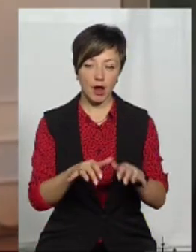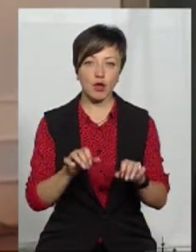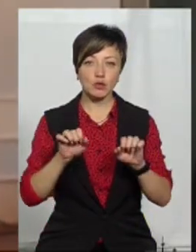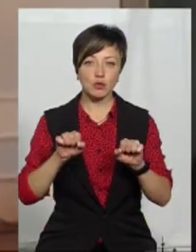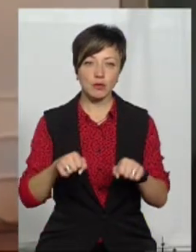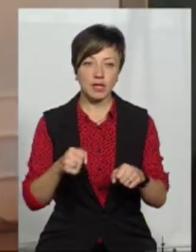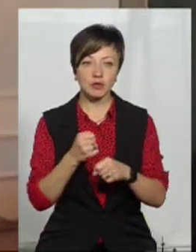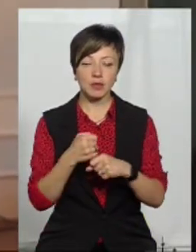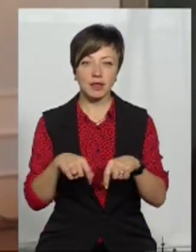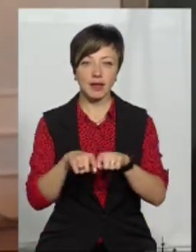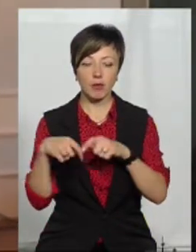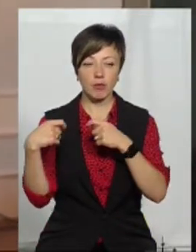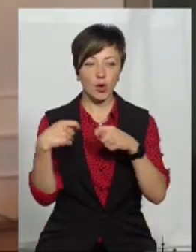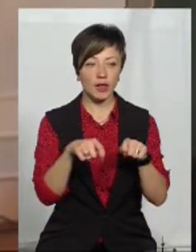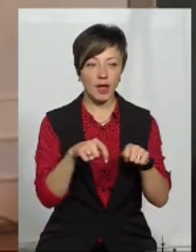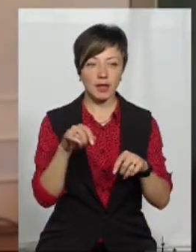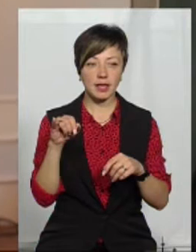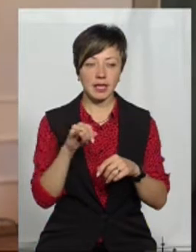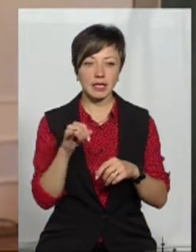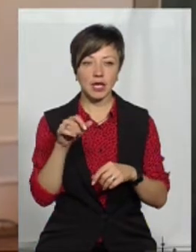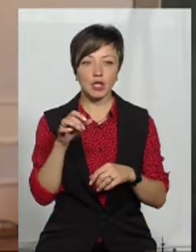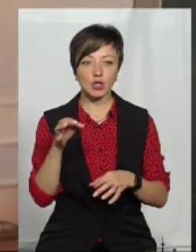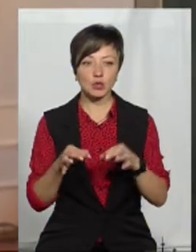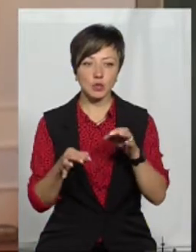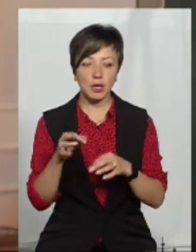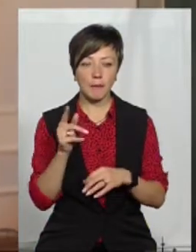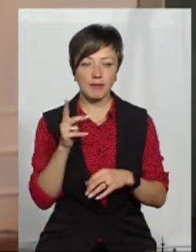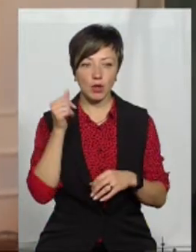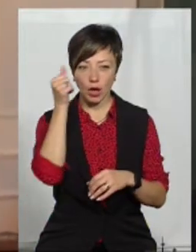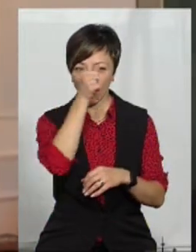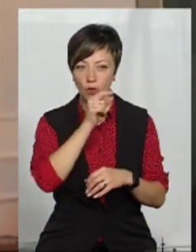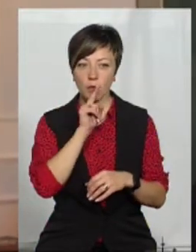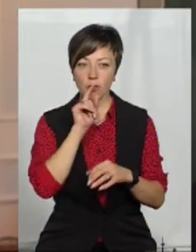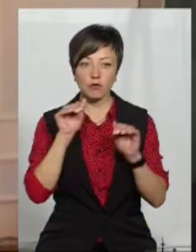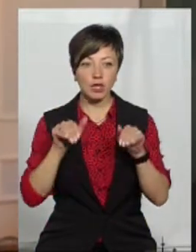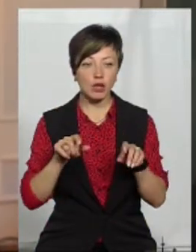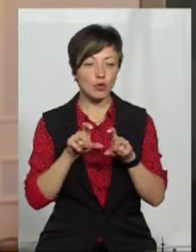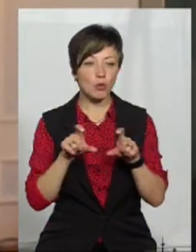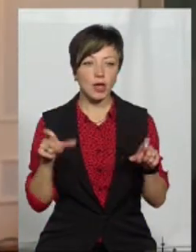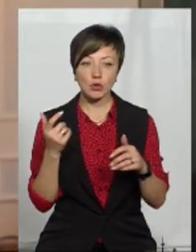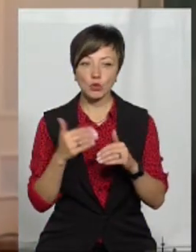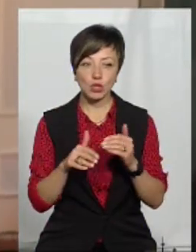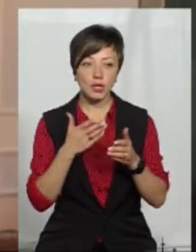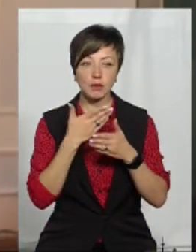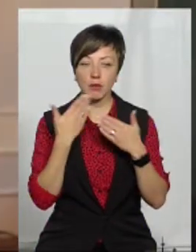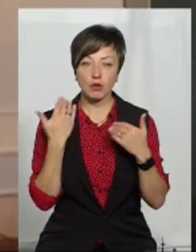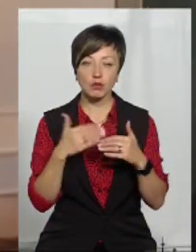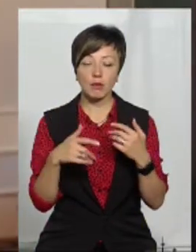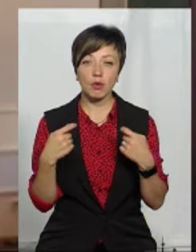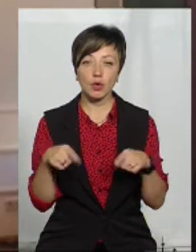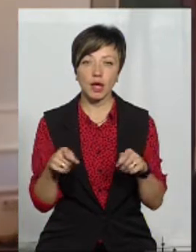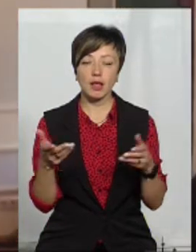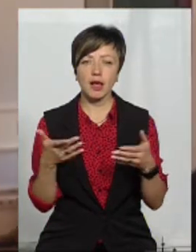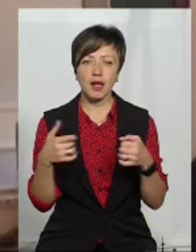СЕТАМ продати, і не судді півтора року мовчали, що об'єкту вже нема, що вони вже його продали.